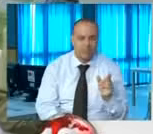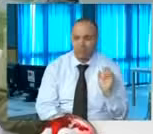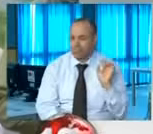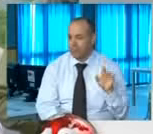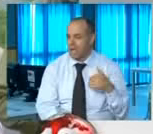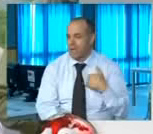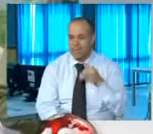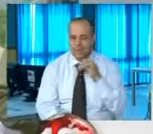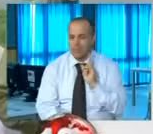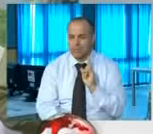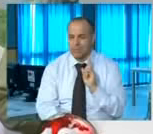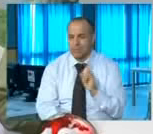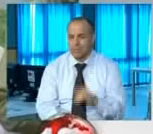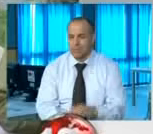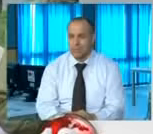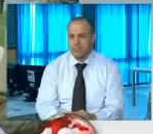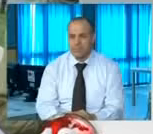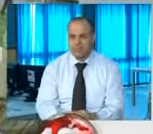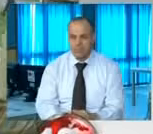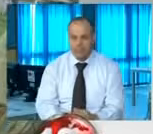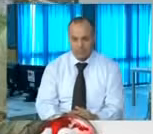كبرى.